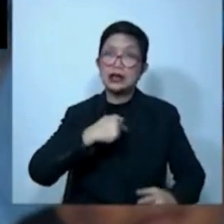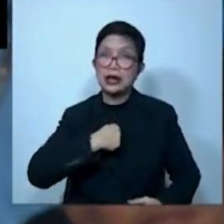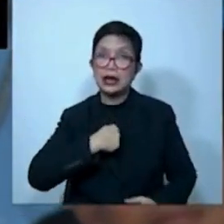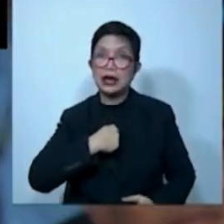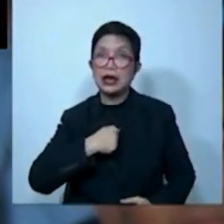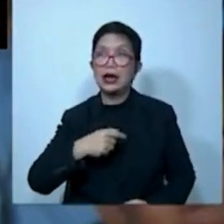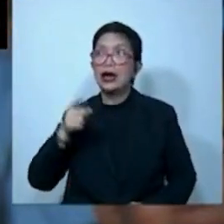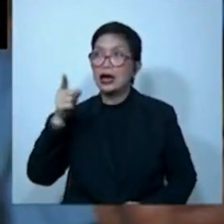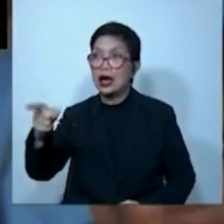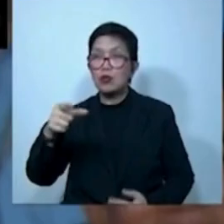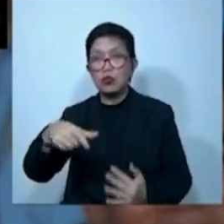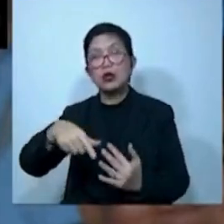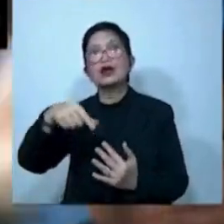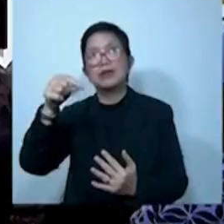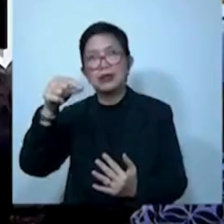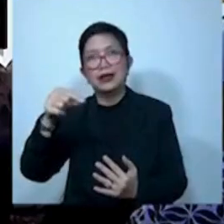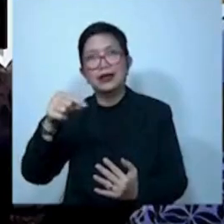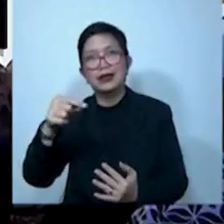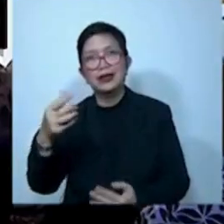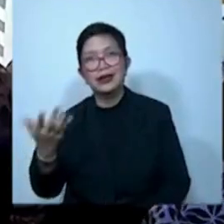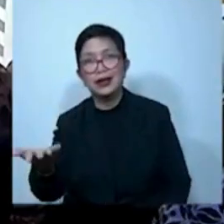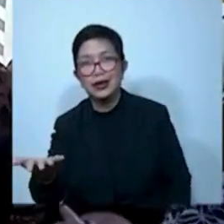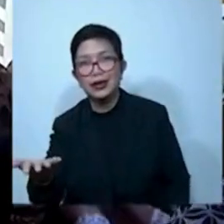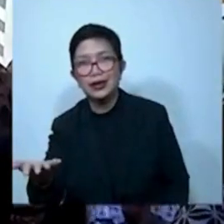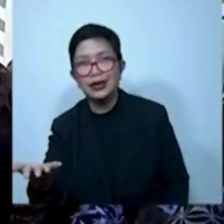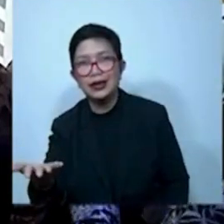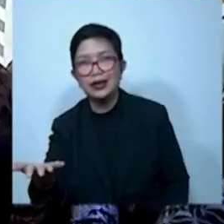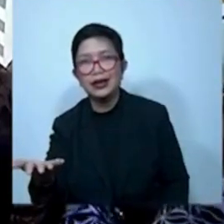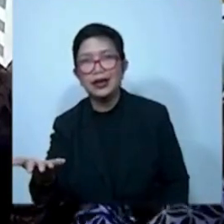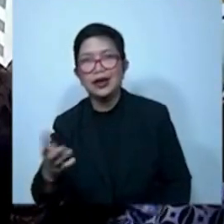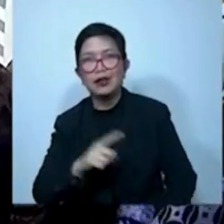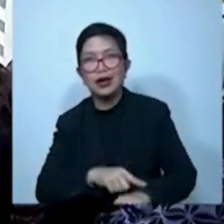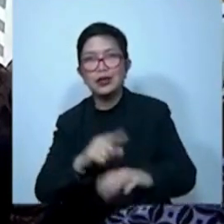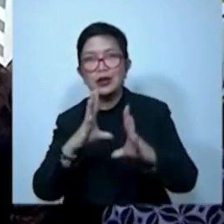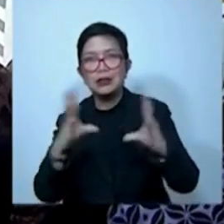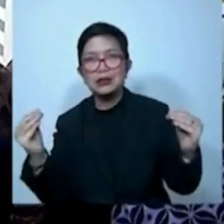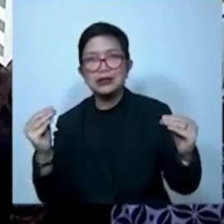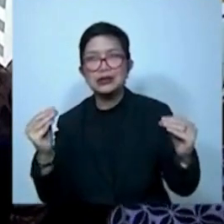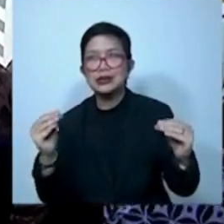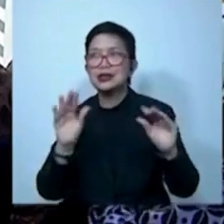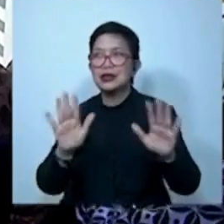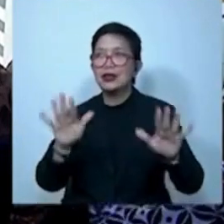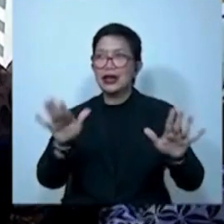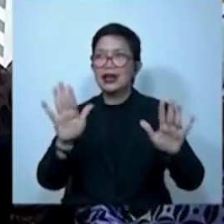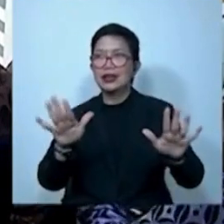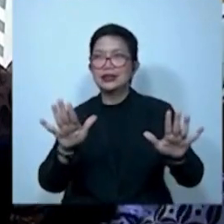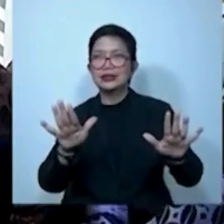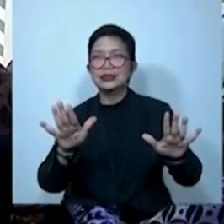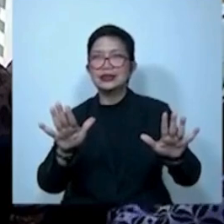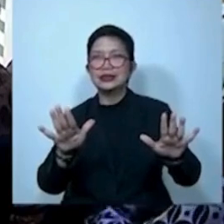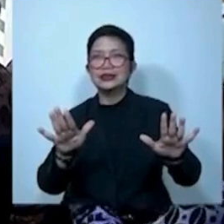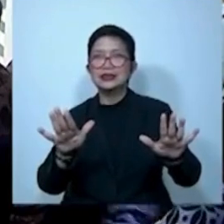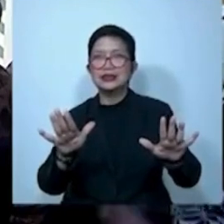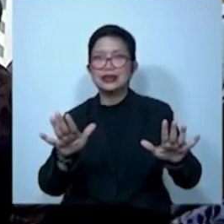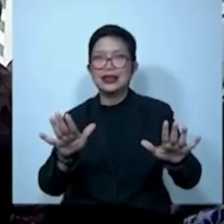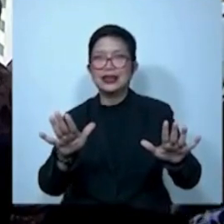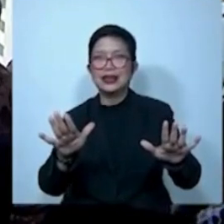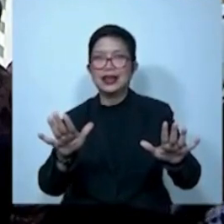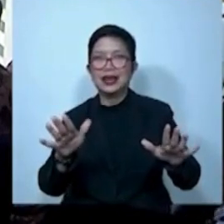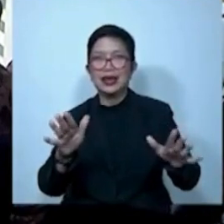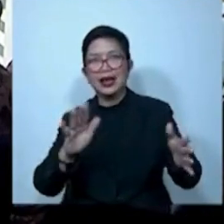terpilih waktu habis bapak Harap tenang Bapak Prabowo baik para